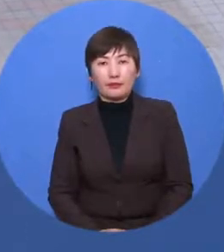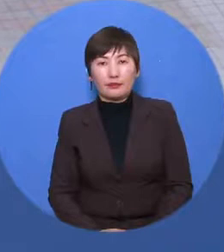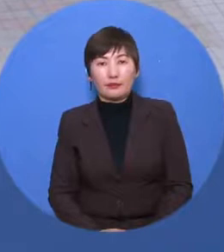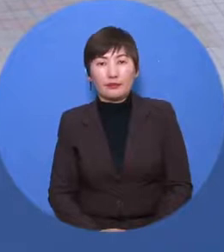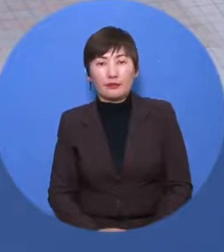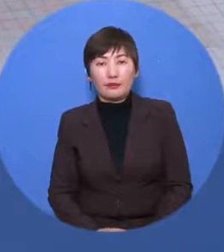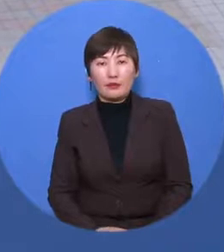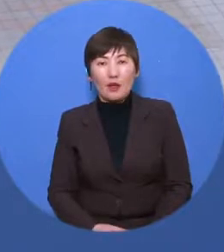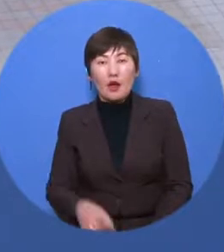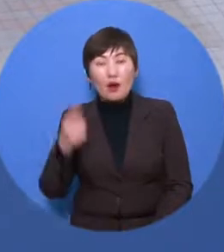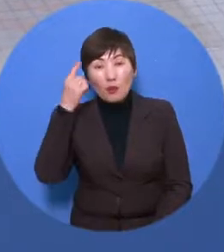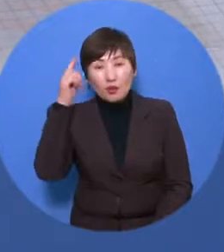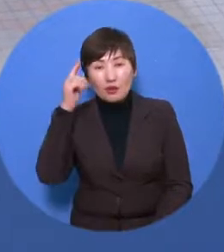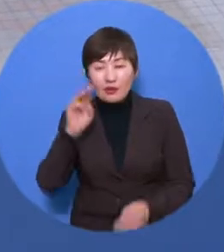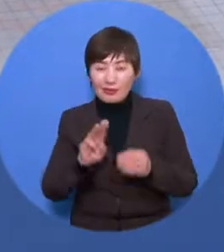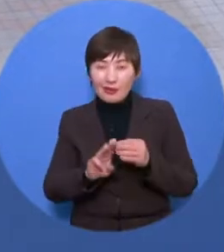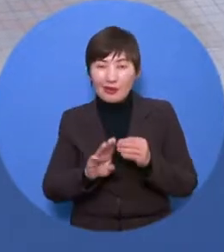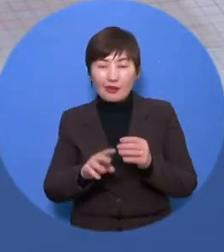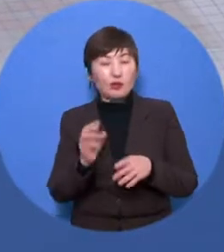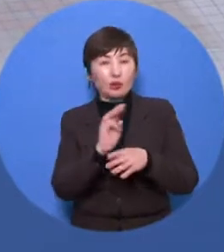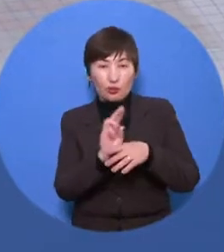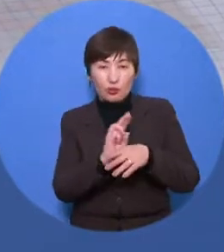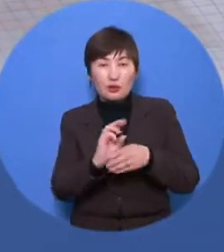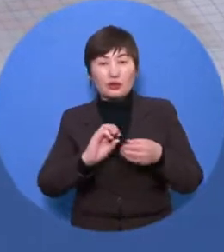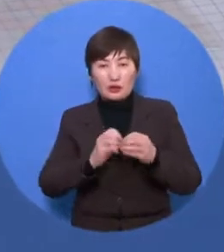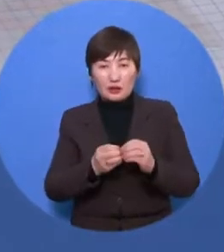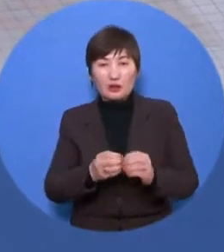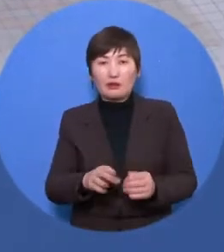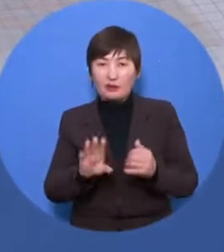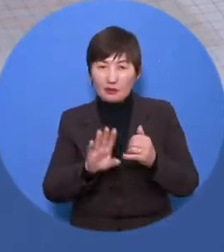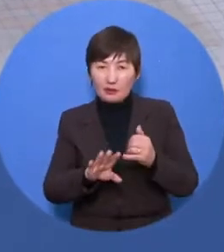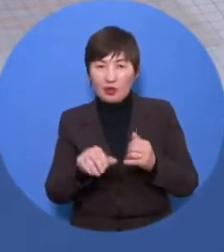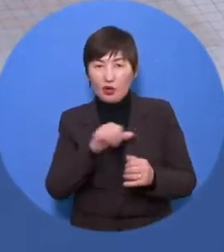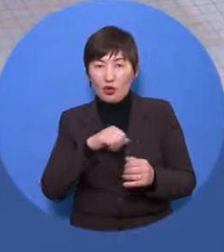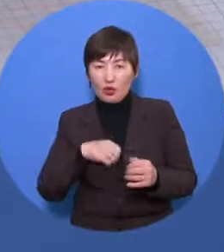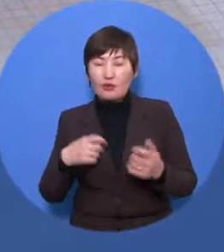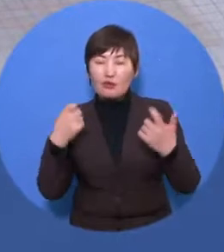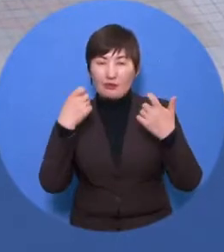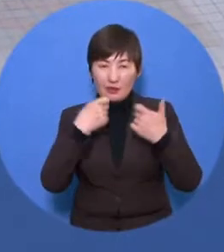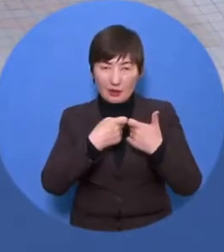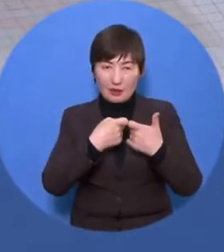За таамагласныхаа дараа туршилтаа хийж үзээрэй. Үүний дараа та нарын таамагласантай